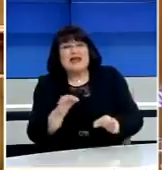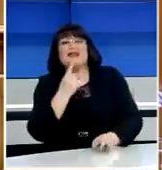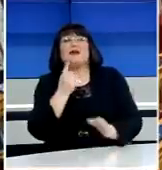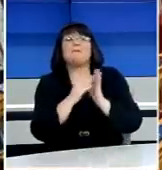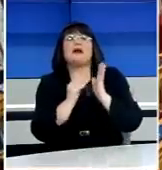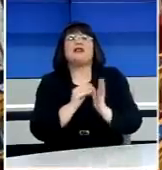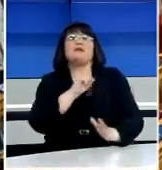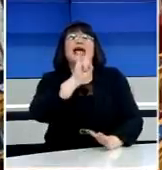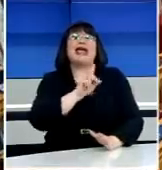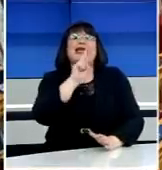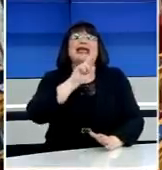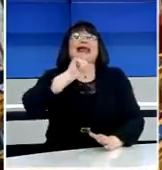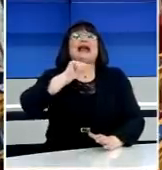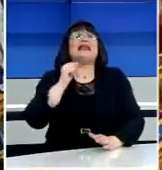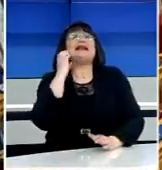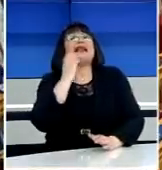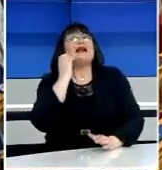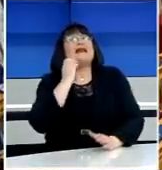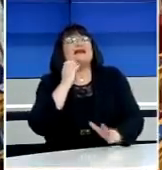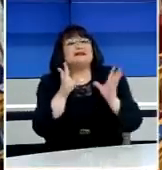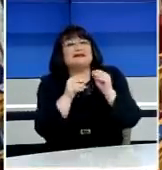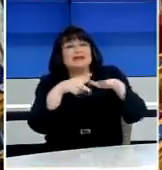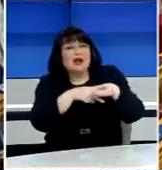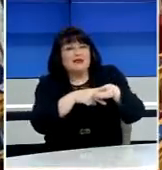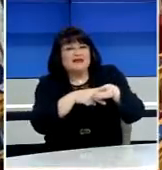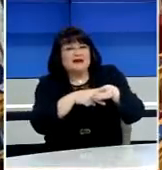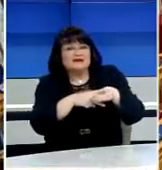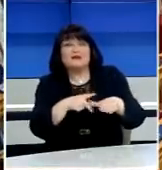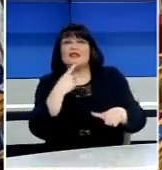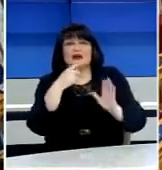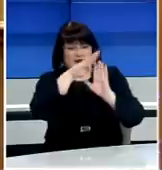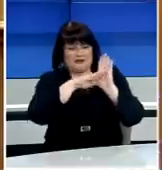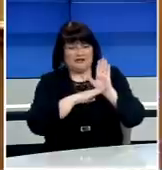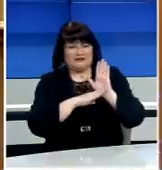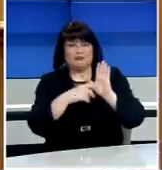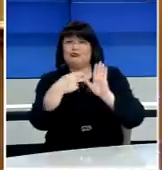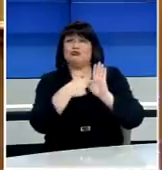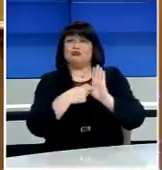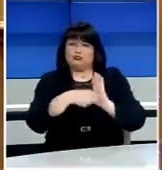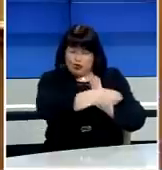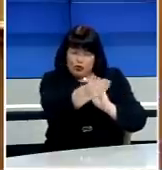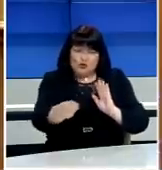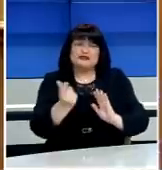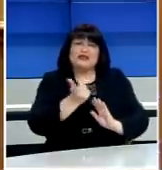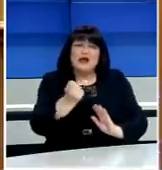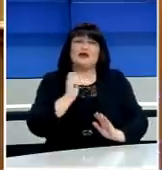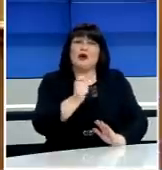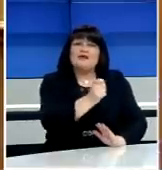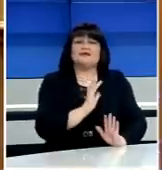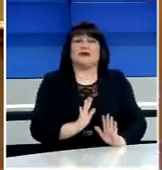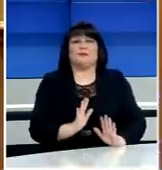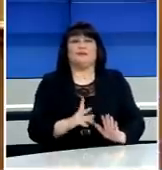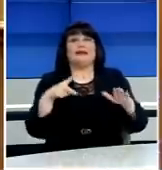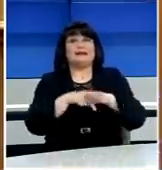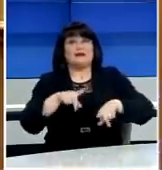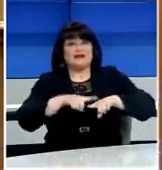δισεκατομμυρίων εγγύσεων για τα κόκκινα δάνεια, δεν βάλατε κανέναν όρο για να δώσουν χρήμα στην αγορά. Σύμφωνα με τα στοιχεία της Τράπεζας